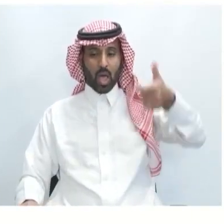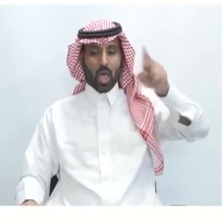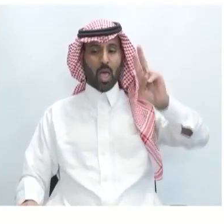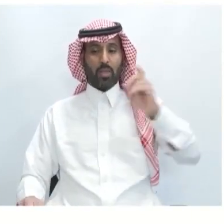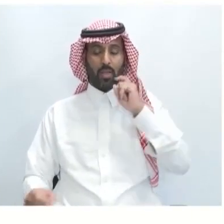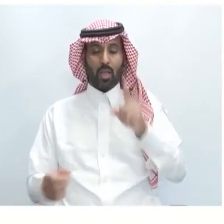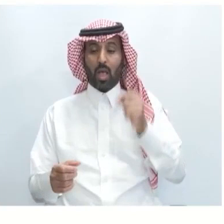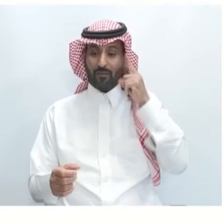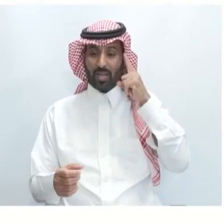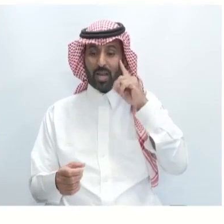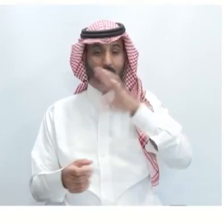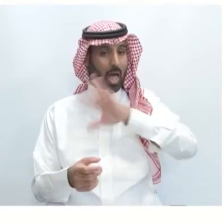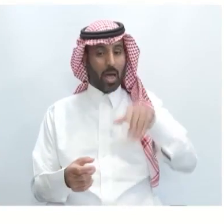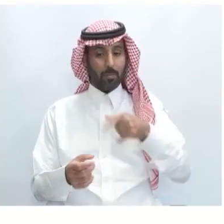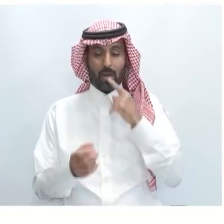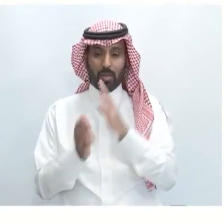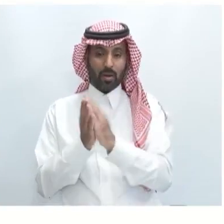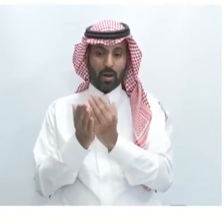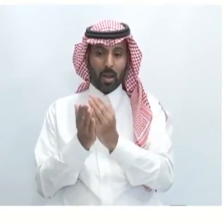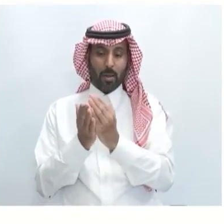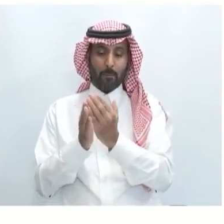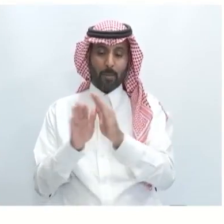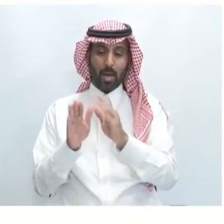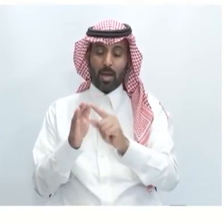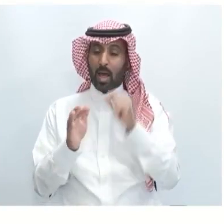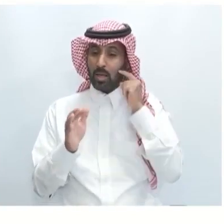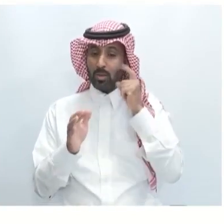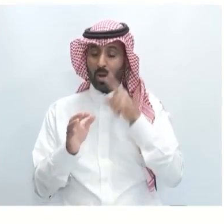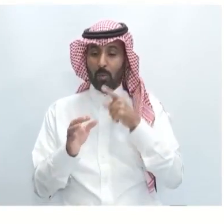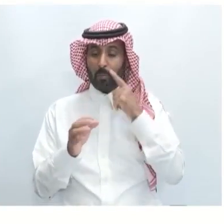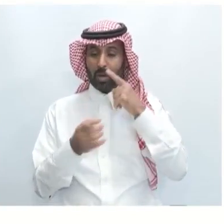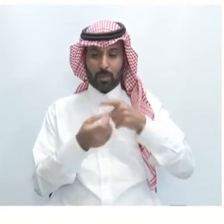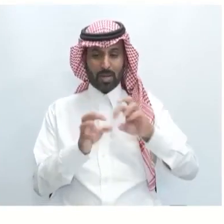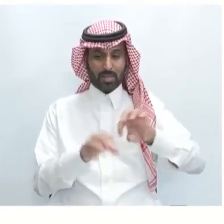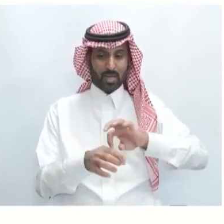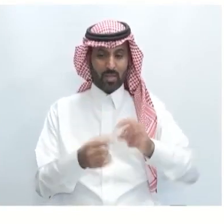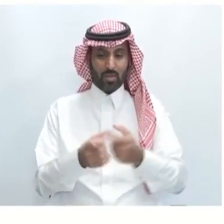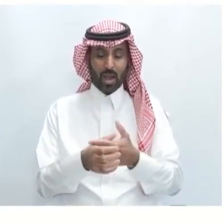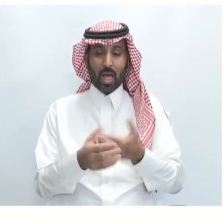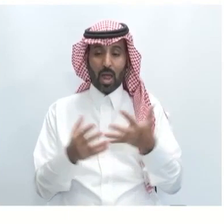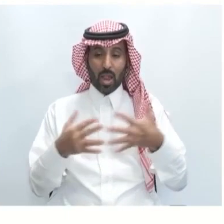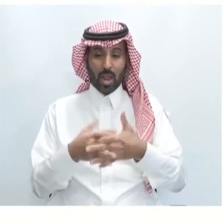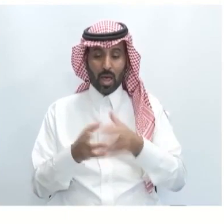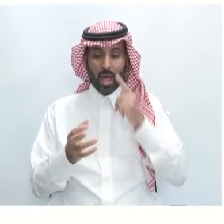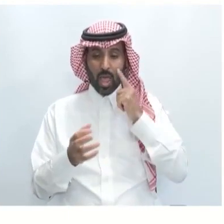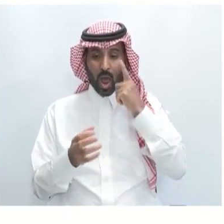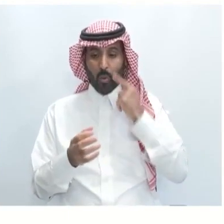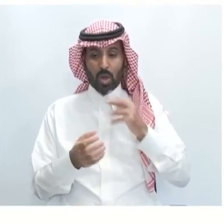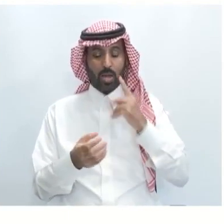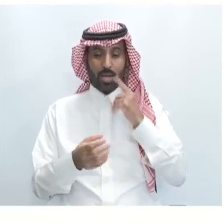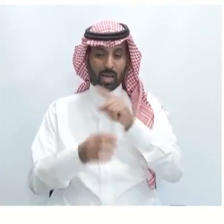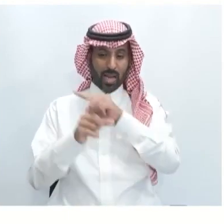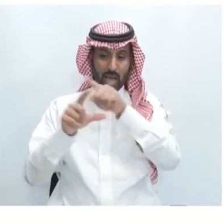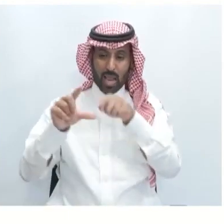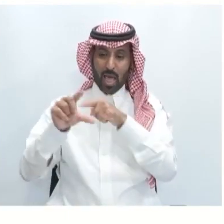لهذا الباب قلنا تقوم المركبات العضويه الحيويه بالانشطه الضروريه للخلايا الحيه ما هي